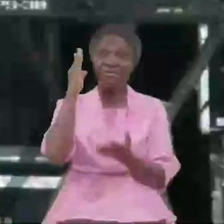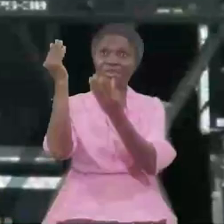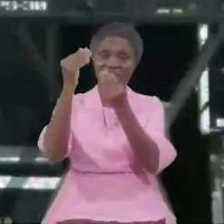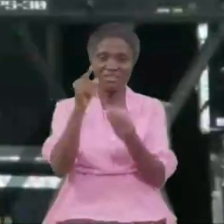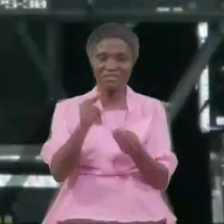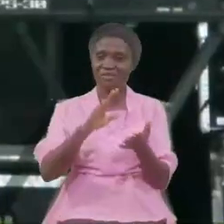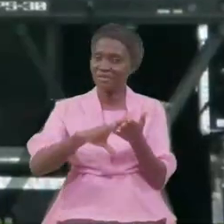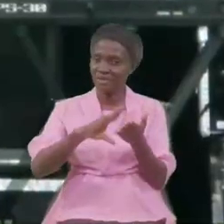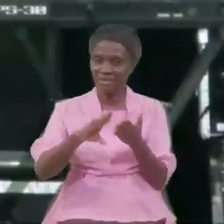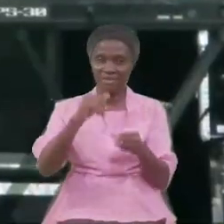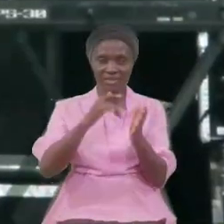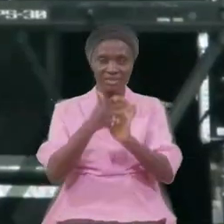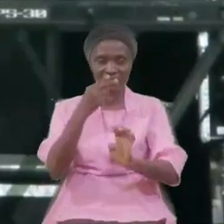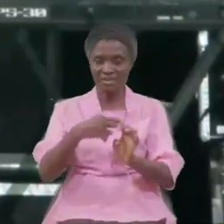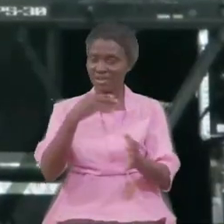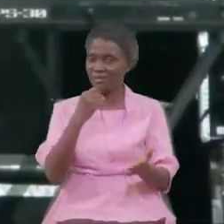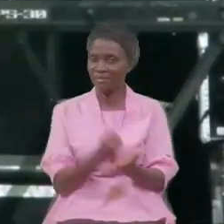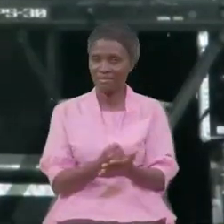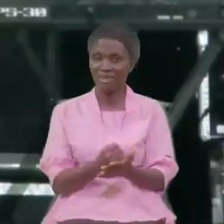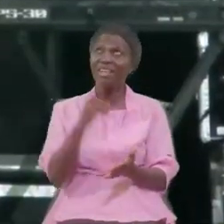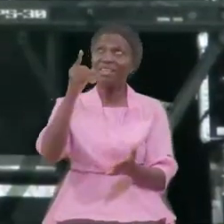Il vous accordera le pardon.